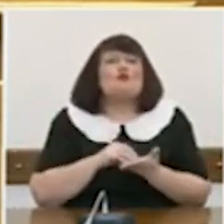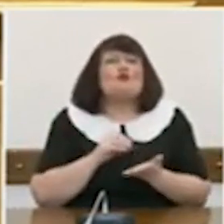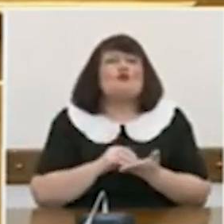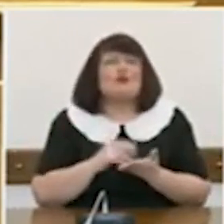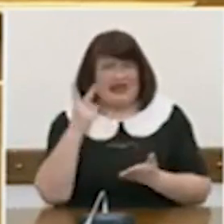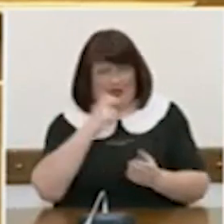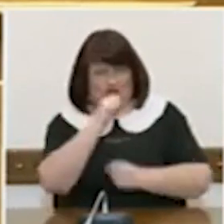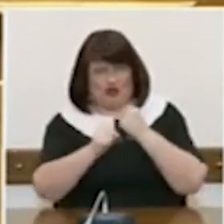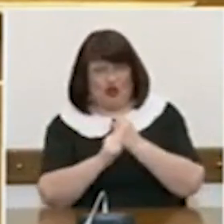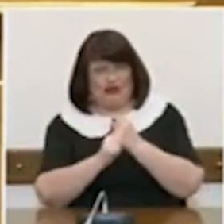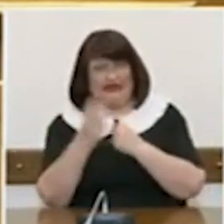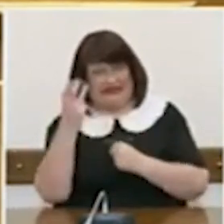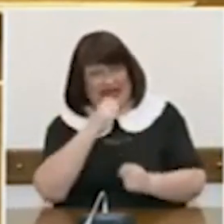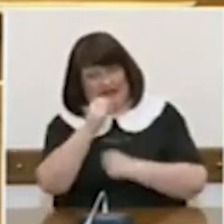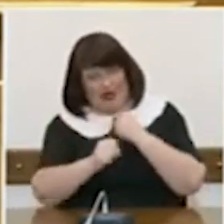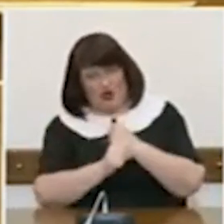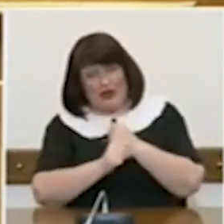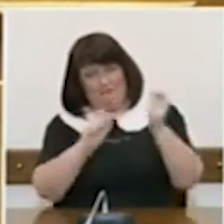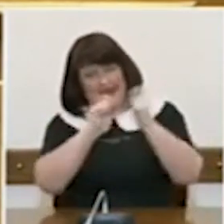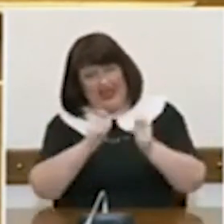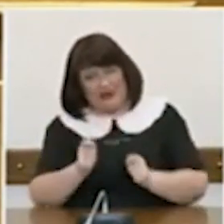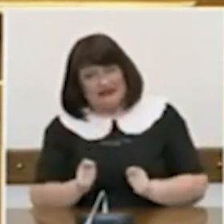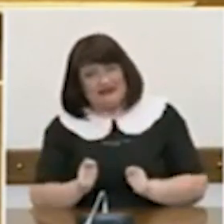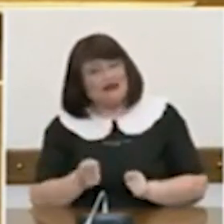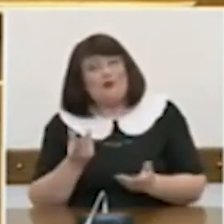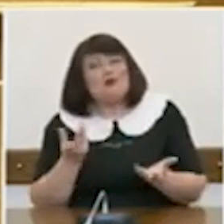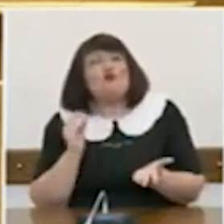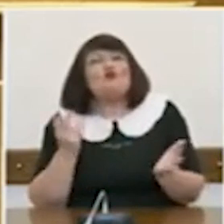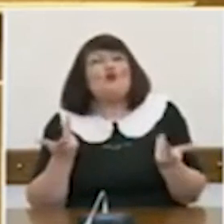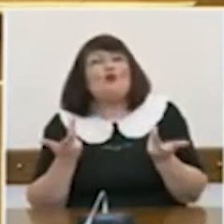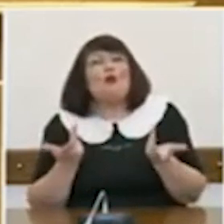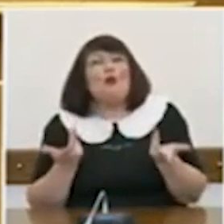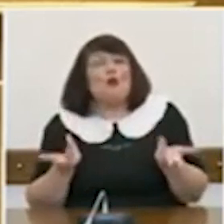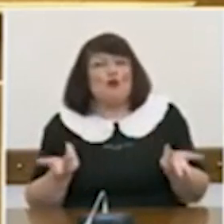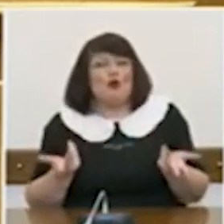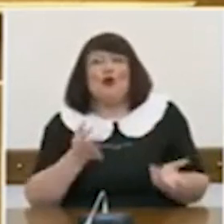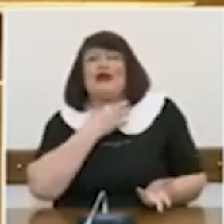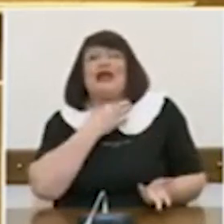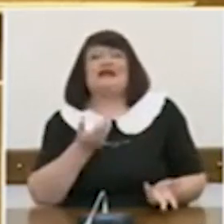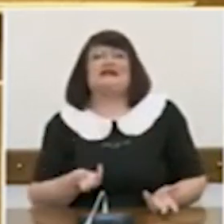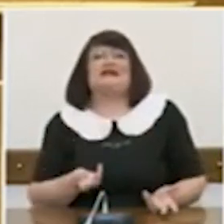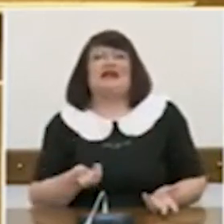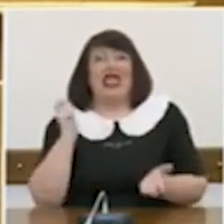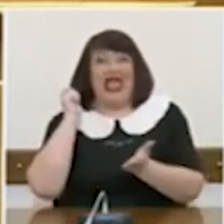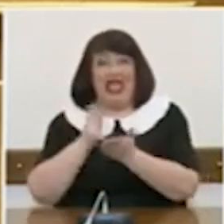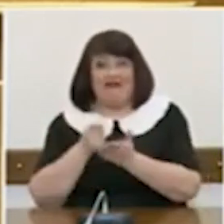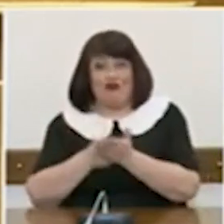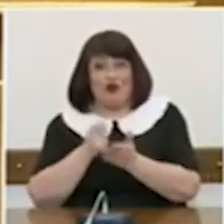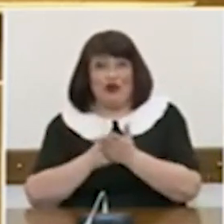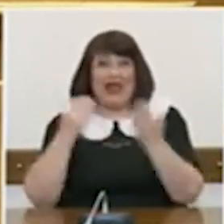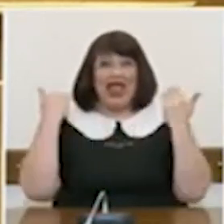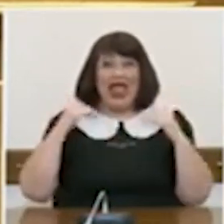χρόνια, 30 χρόνια τι μεταρρυθμίσει, ώστε να μην πηγαίνει ο Έλληνα στην εφορία, στην έβεια, και τον